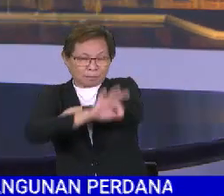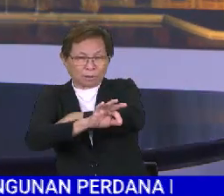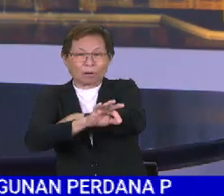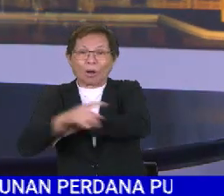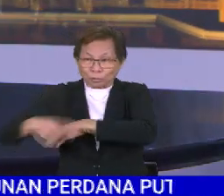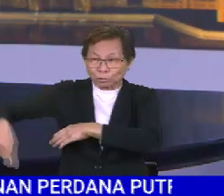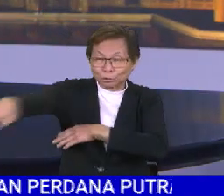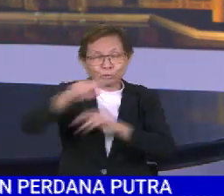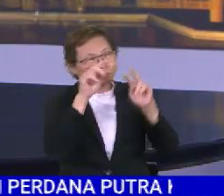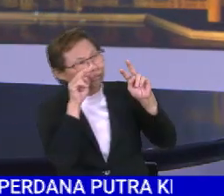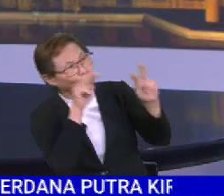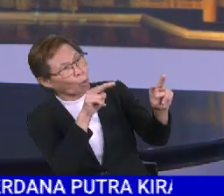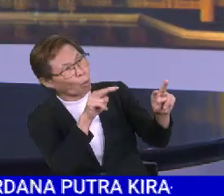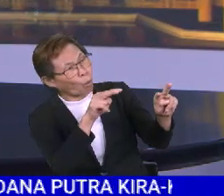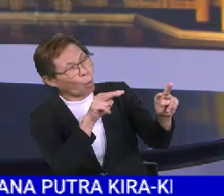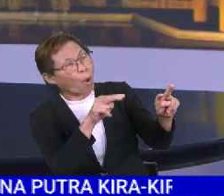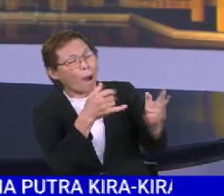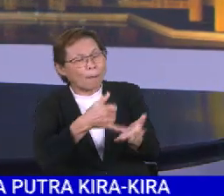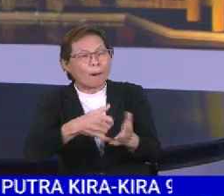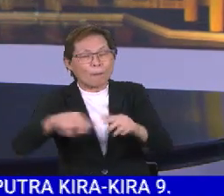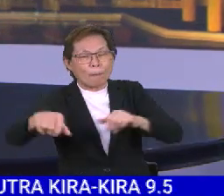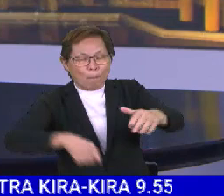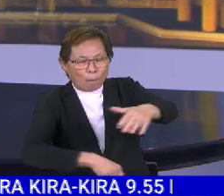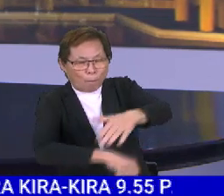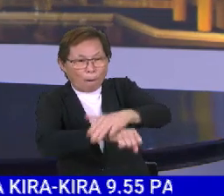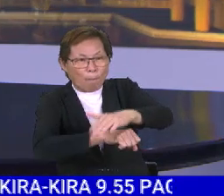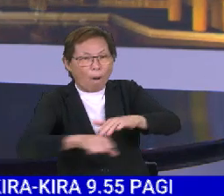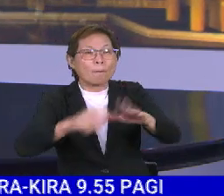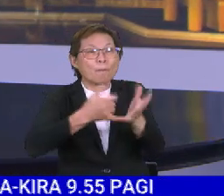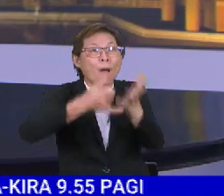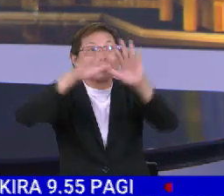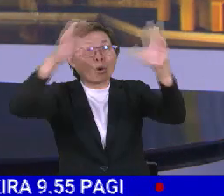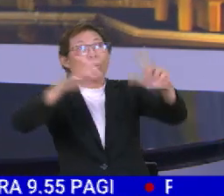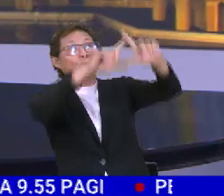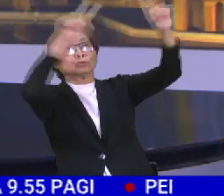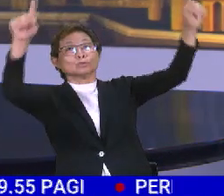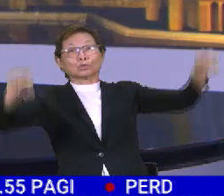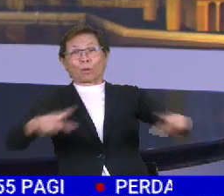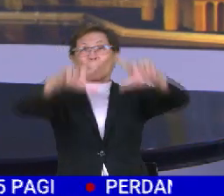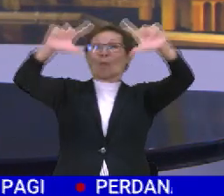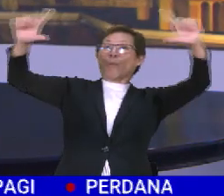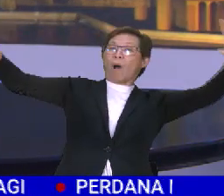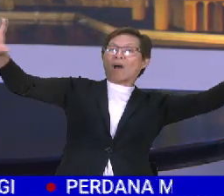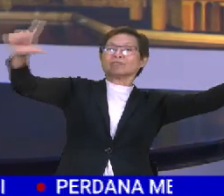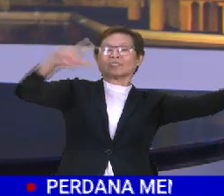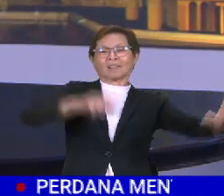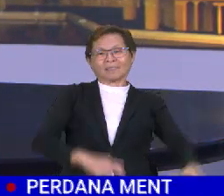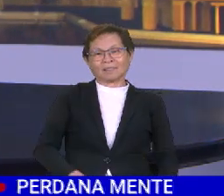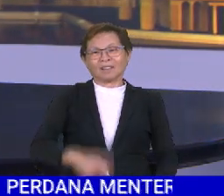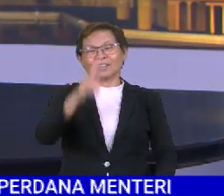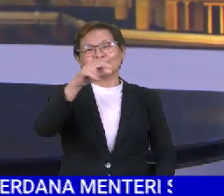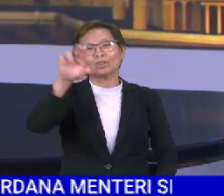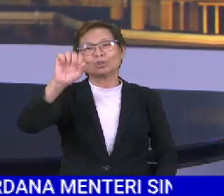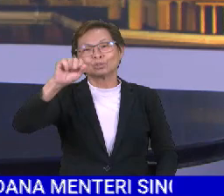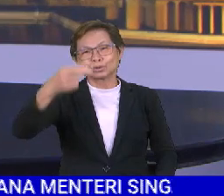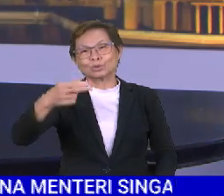orang ramai boleh menonton aksi Piala Dunia melalui skrin besar di samping menikmati fasiliti selesa. Nur Zuhairah